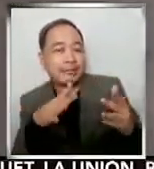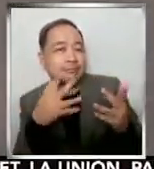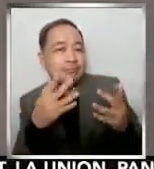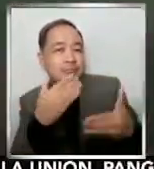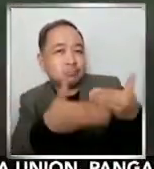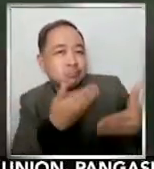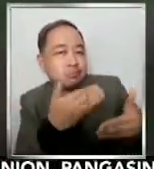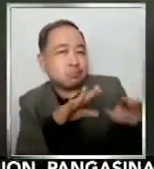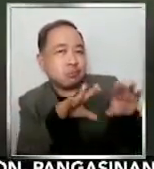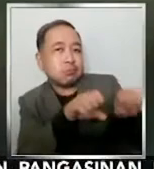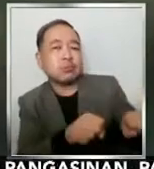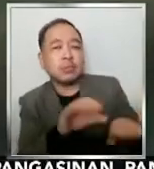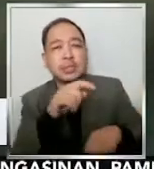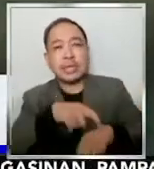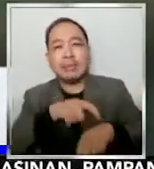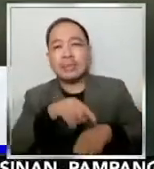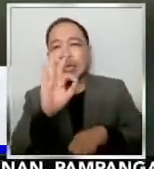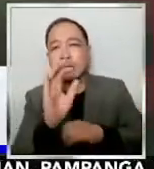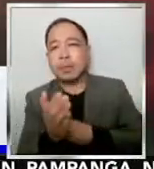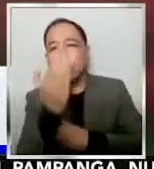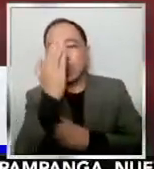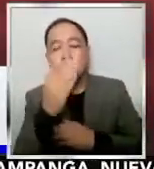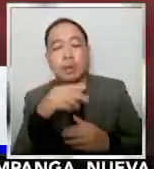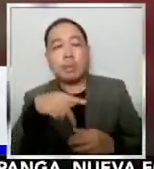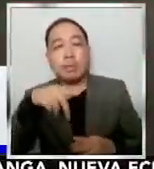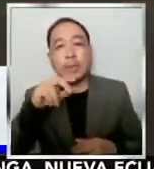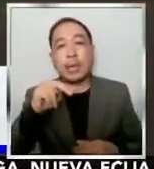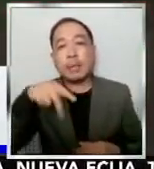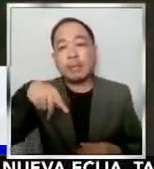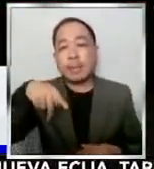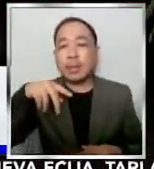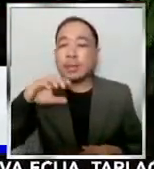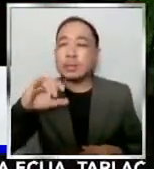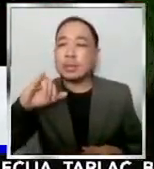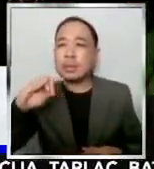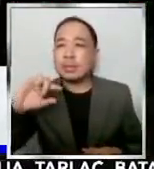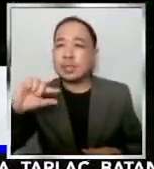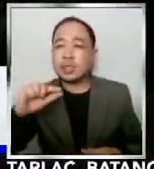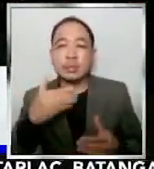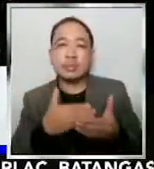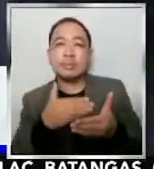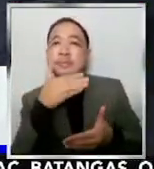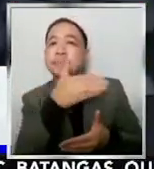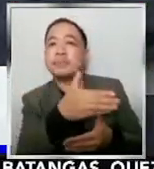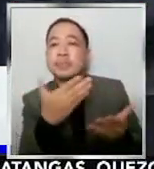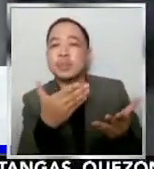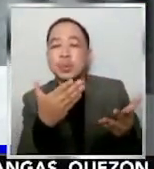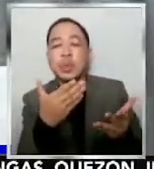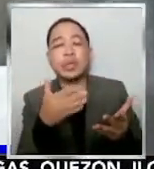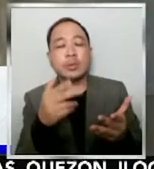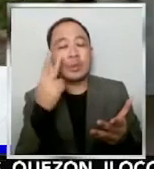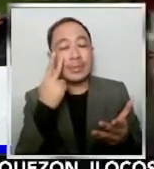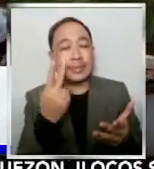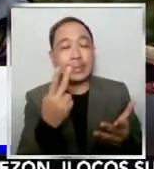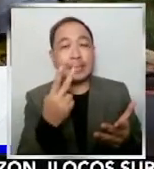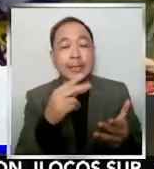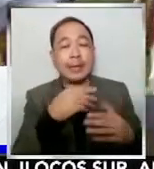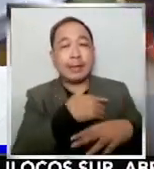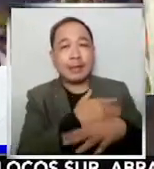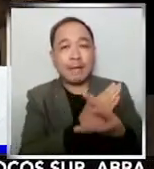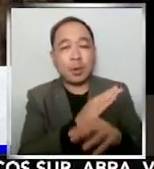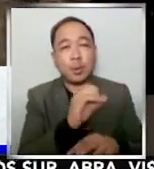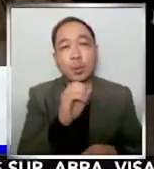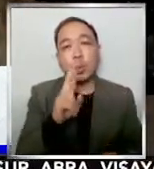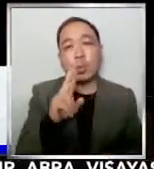ng umaga narating ng PNP CIDG ang Sitio de Oro, Purok 5, Barangay New Barili, Mawab, Davao de Oro. Doon